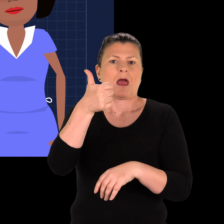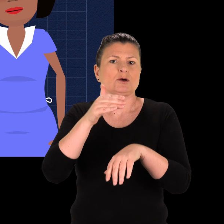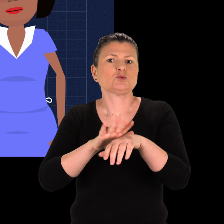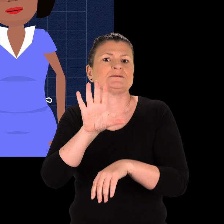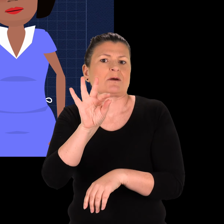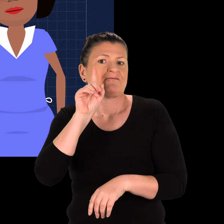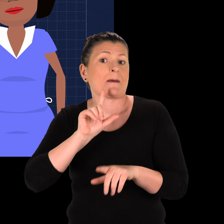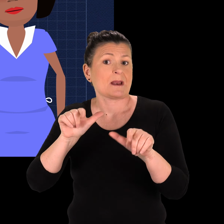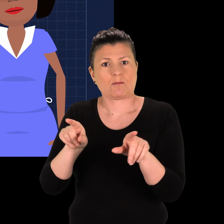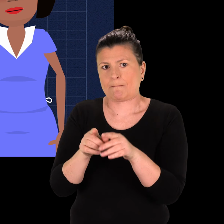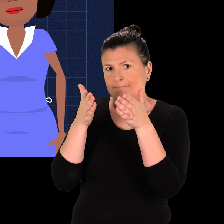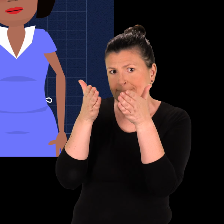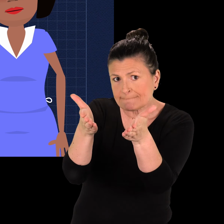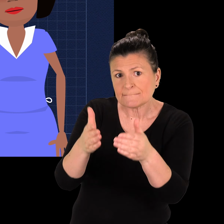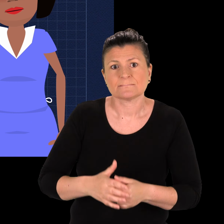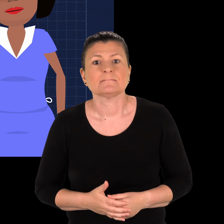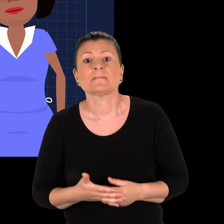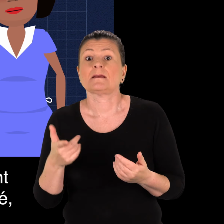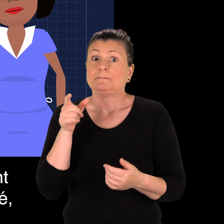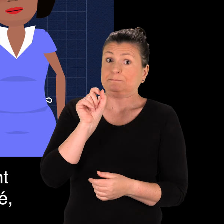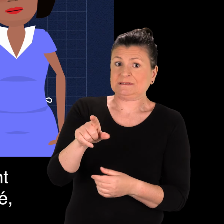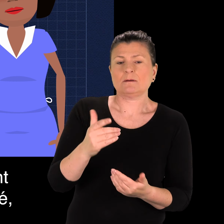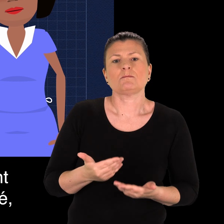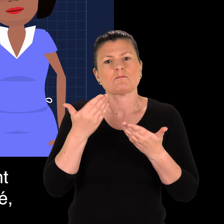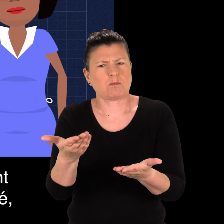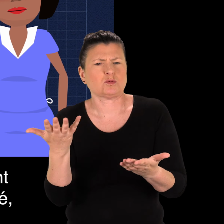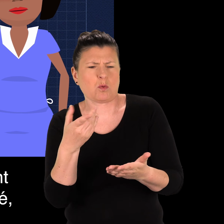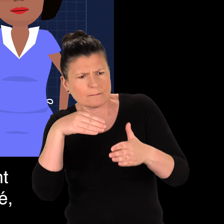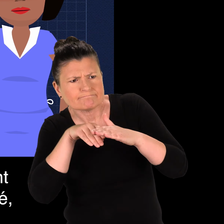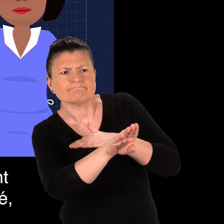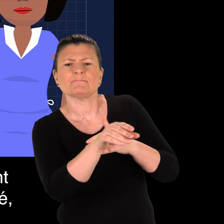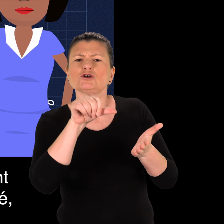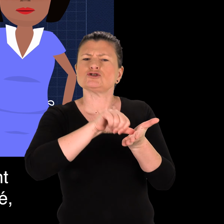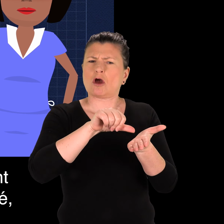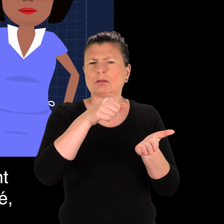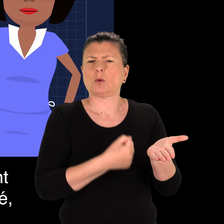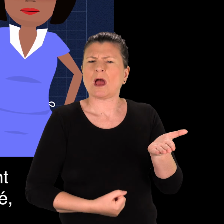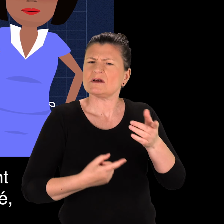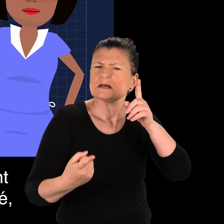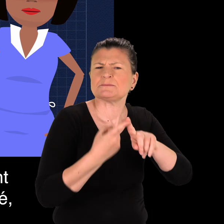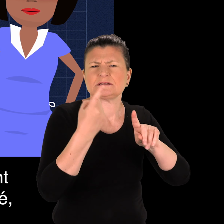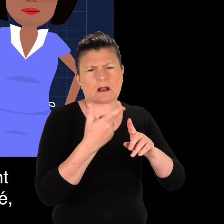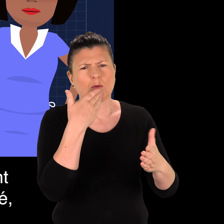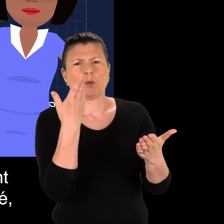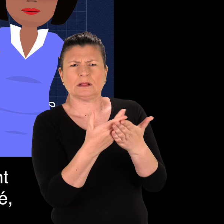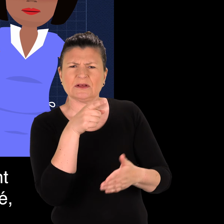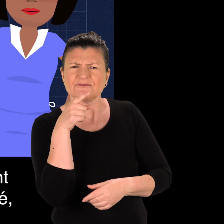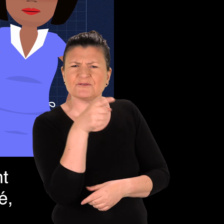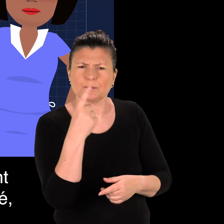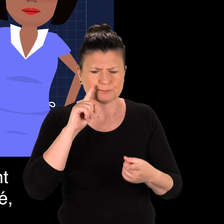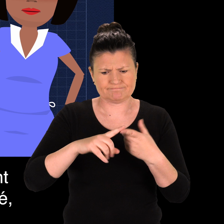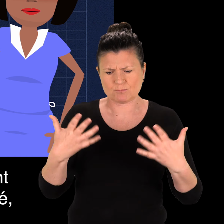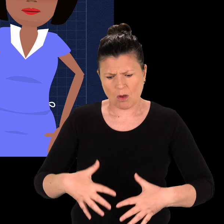plus fréquent que 1 cas pour 50 femmes comme vous. Dans ce cas, nous vous proposerons préférentiellement un rendez-vous dans un centre